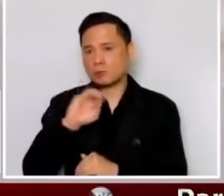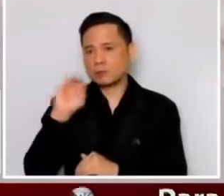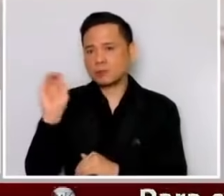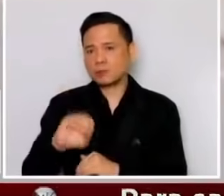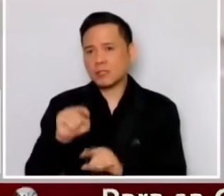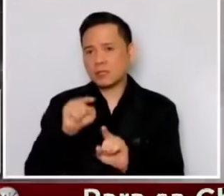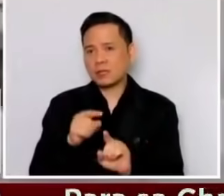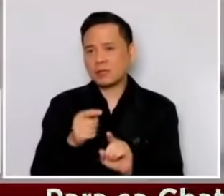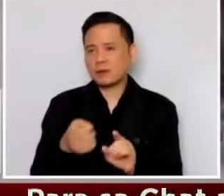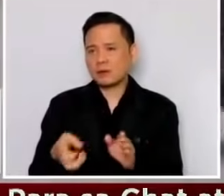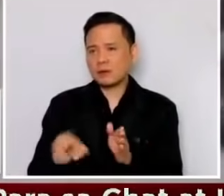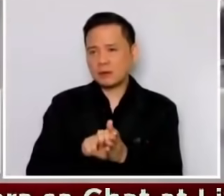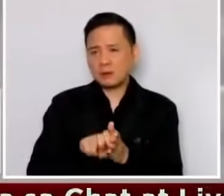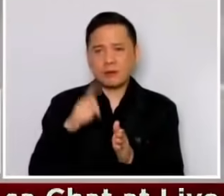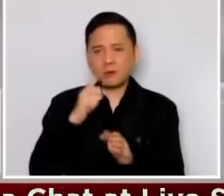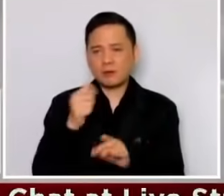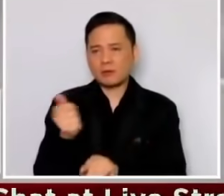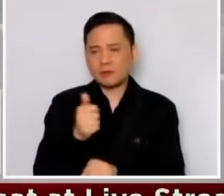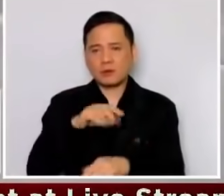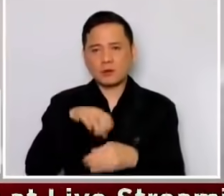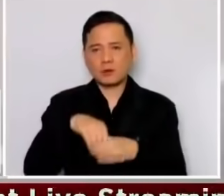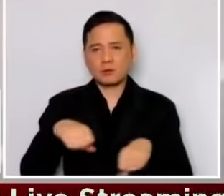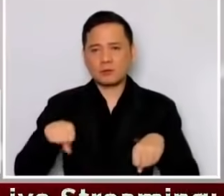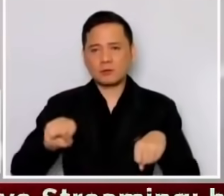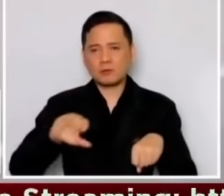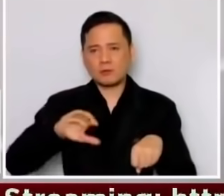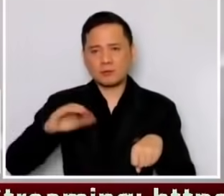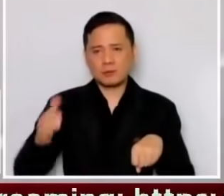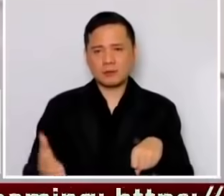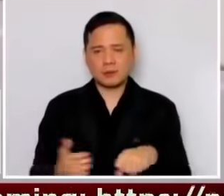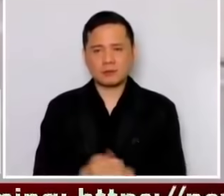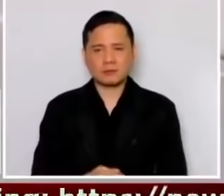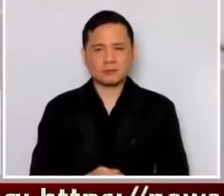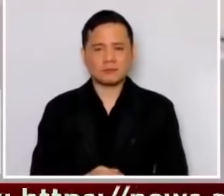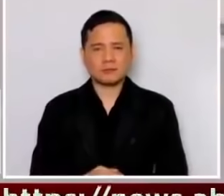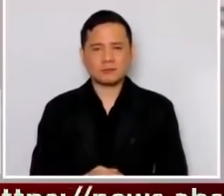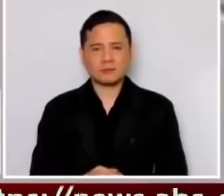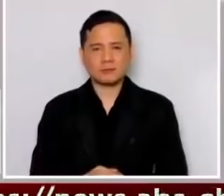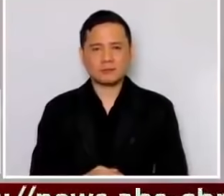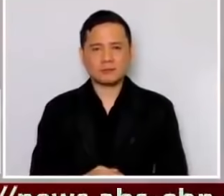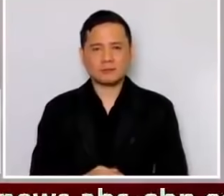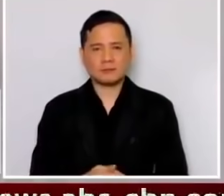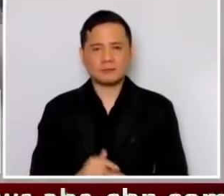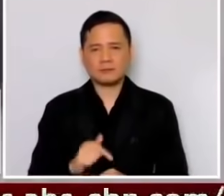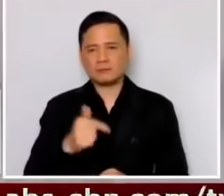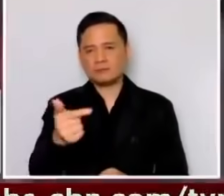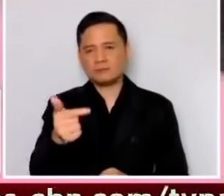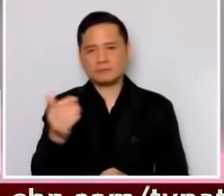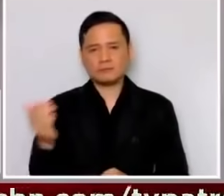transport kasama ang mga tricycle. Warren De Guzman, ABS-CBN News.